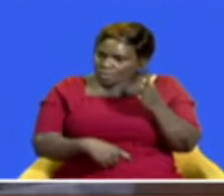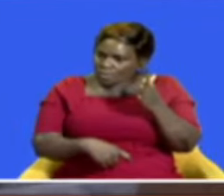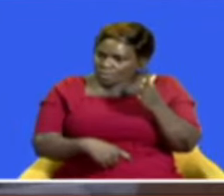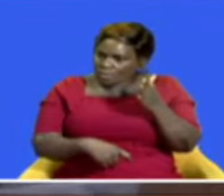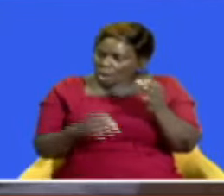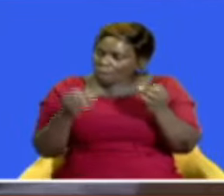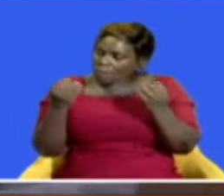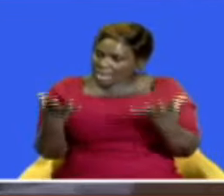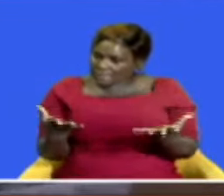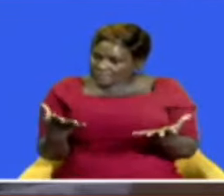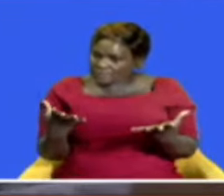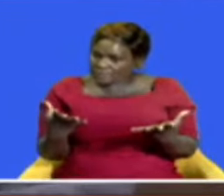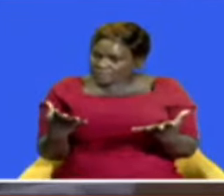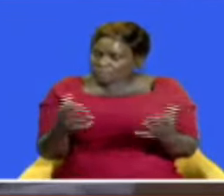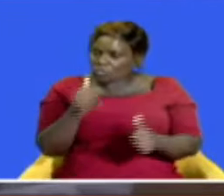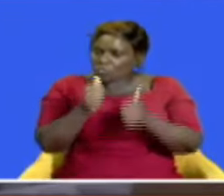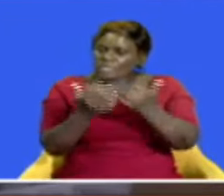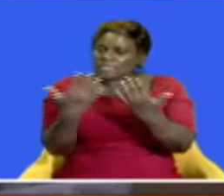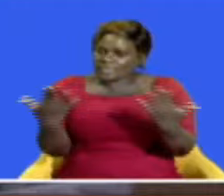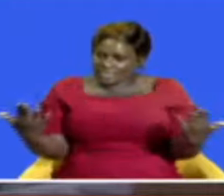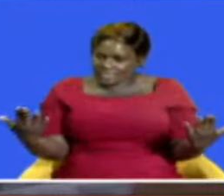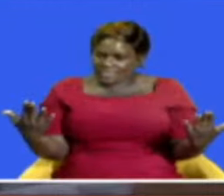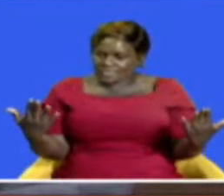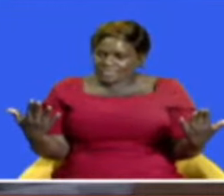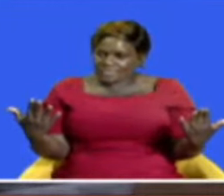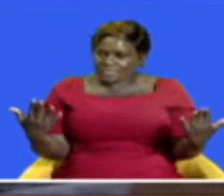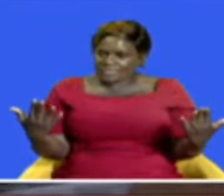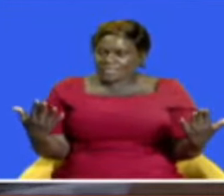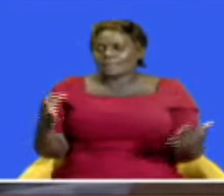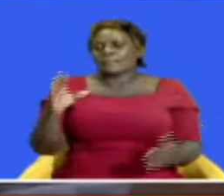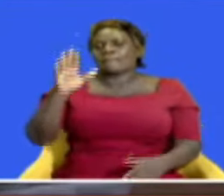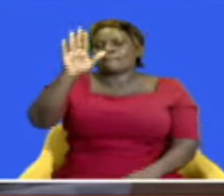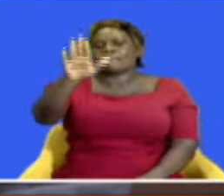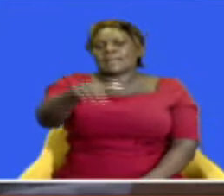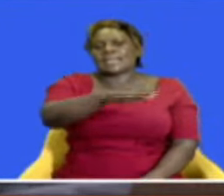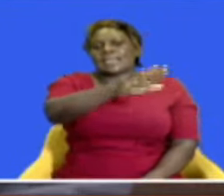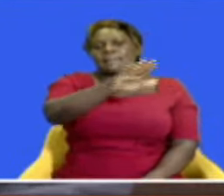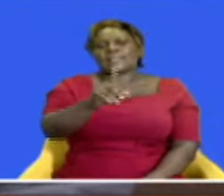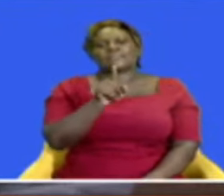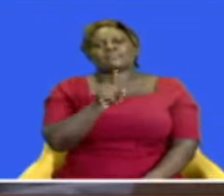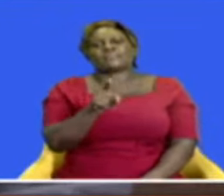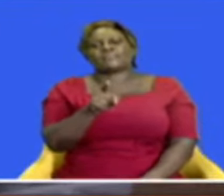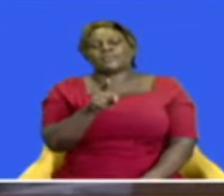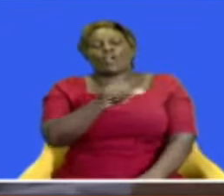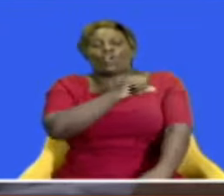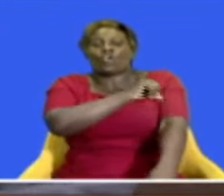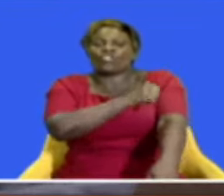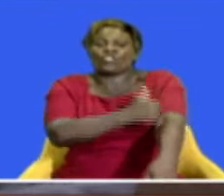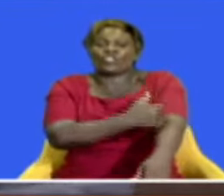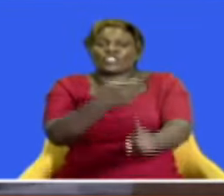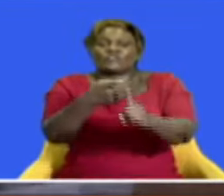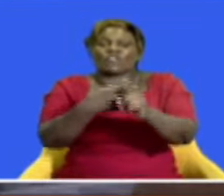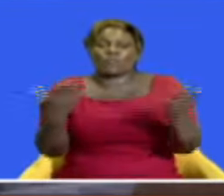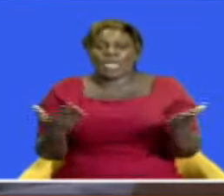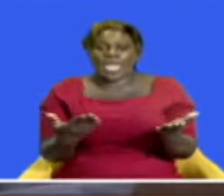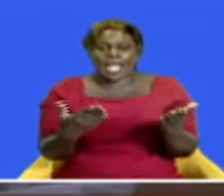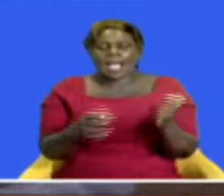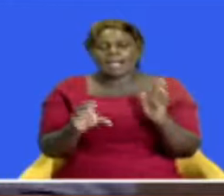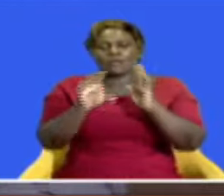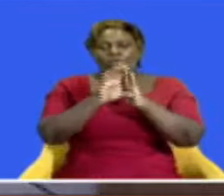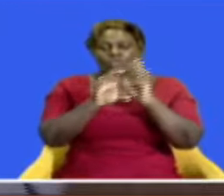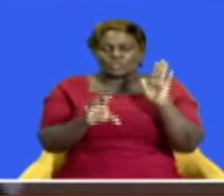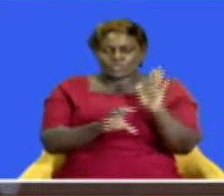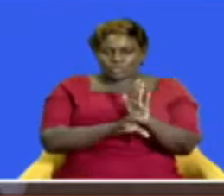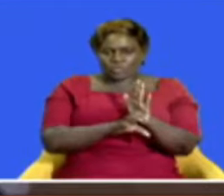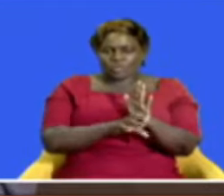gani na kwenye bidhaa gani na gani ni bunge. Na bunge linapewa hayo mamlaka kwa sababu limechaguliwa na wananchi